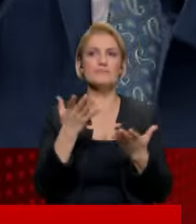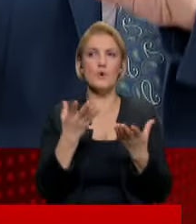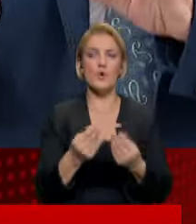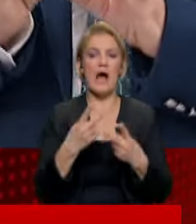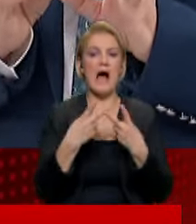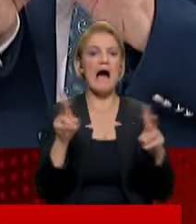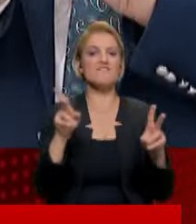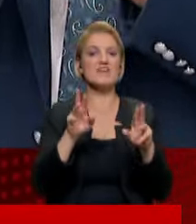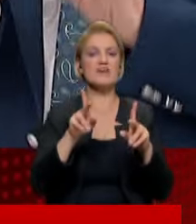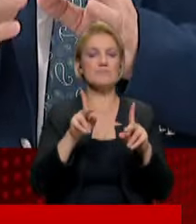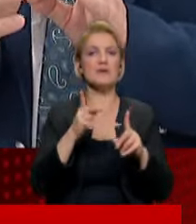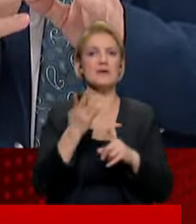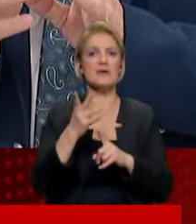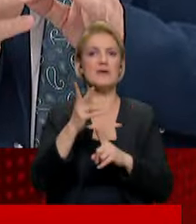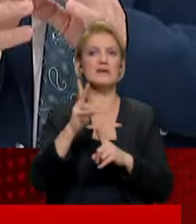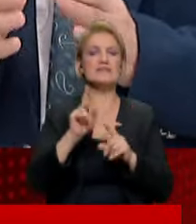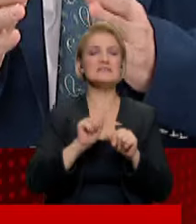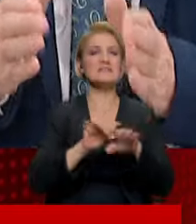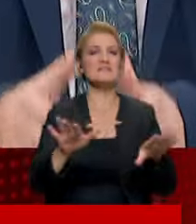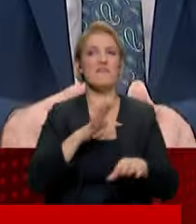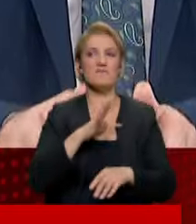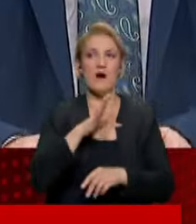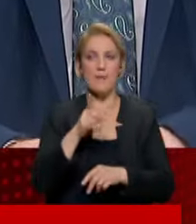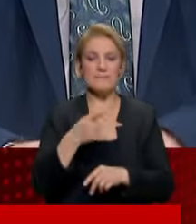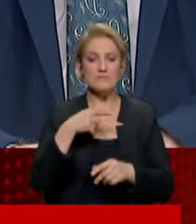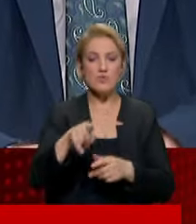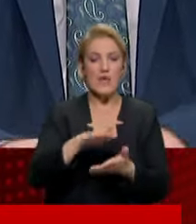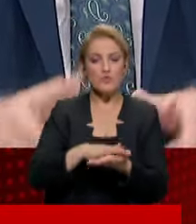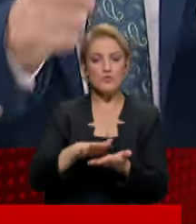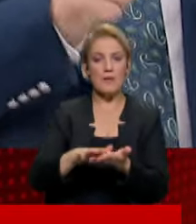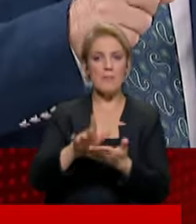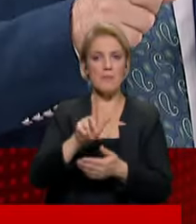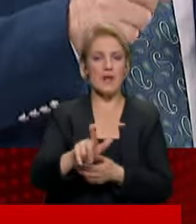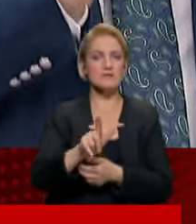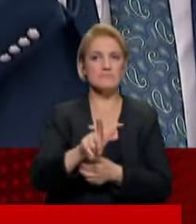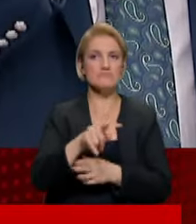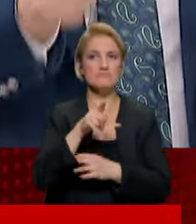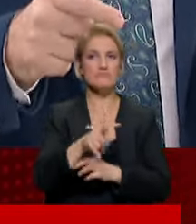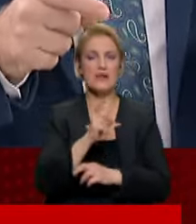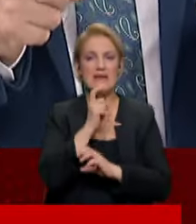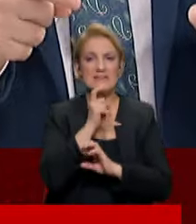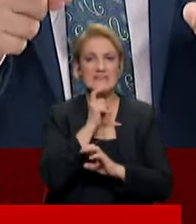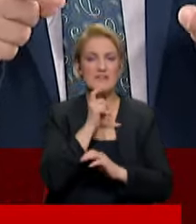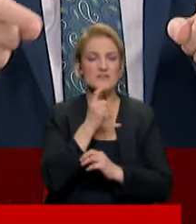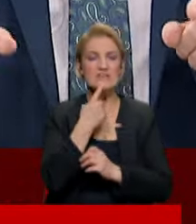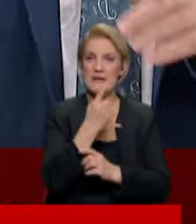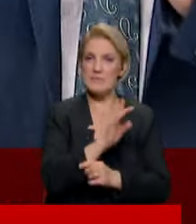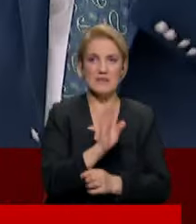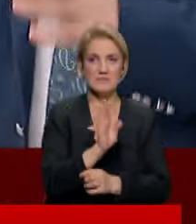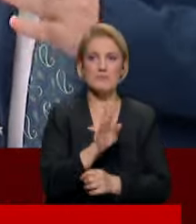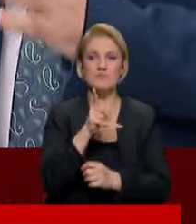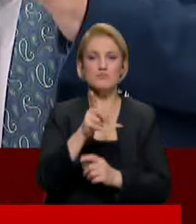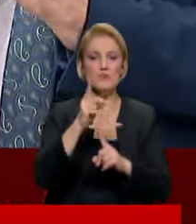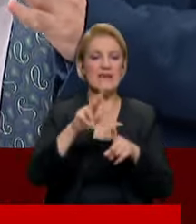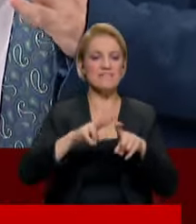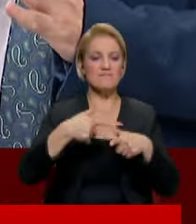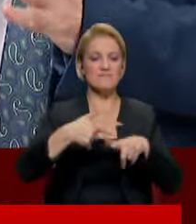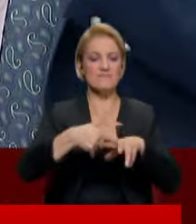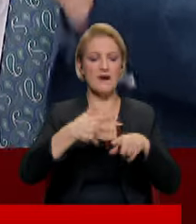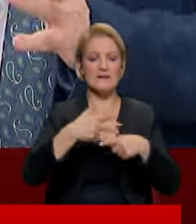af gibi işleyen bir infaz sistemimiz var biz burayı düzeltmeliyiz ancak buradan yanlış mesaj vermeyelim bu infaz